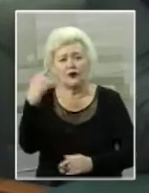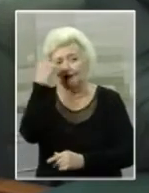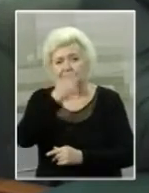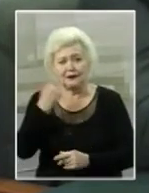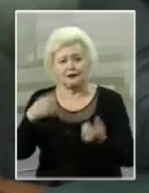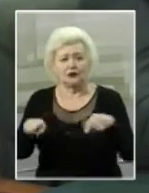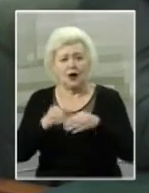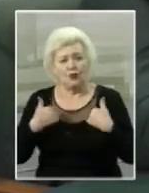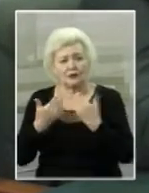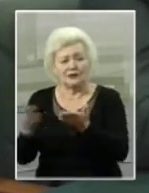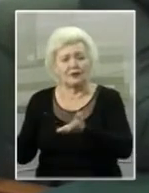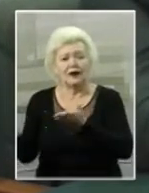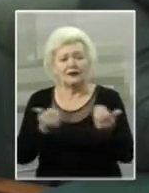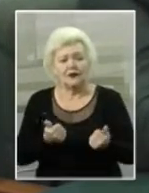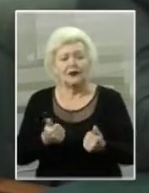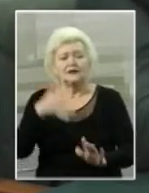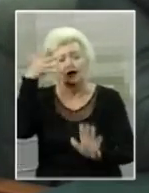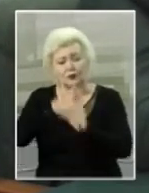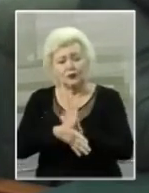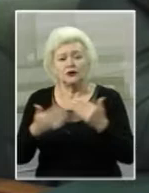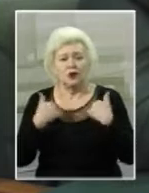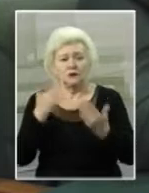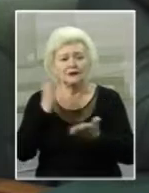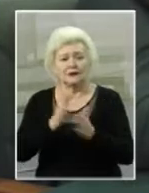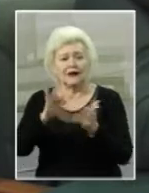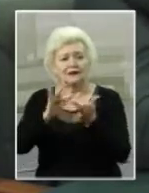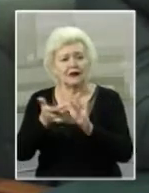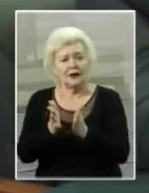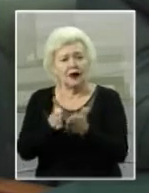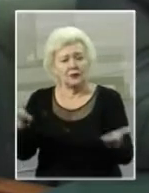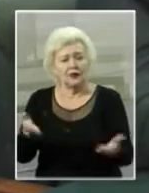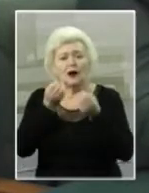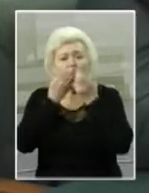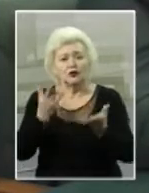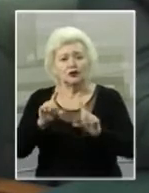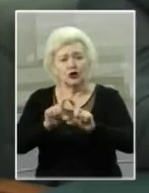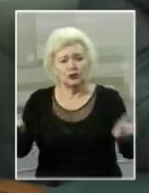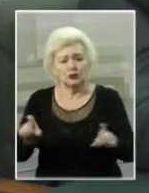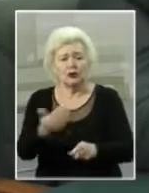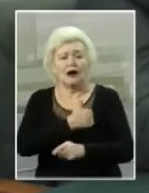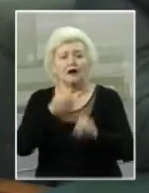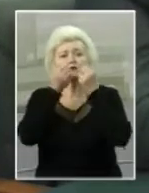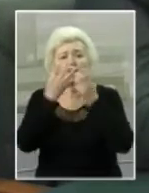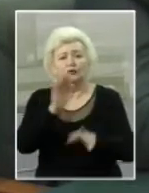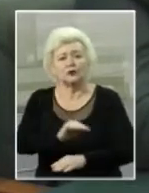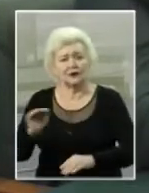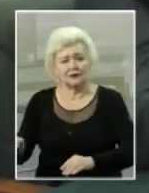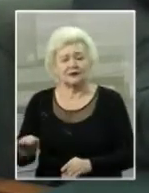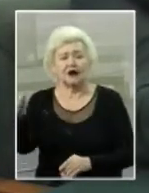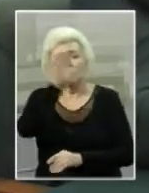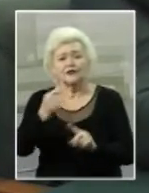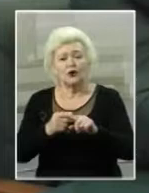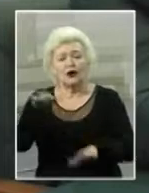от себя, давайте где-то понимать, у нас всіх є діти. Ми хочемо хорошої школи, ми хочемо хороший дитячий садик і так далі. Це